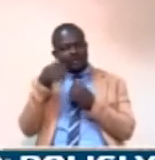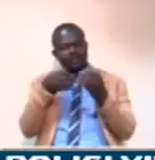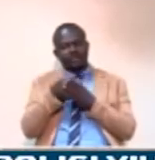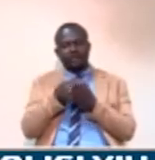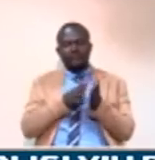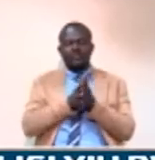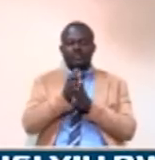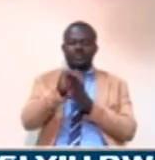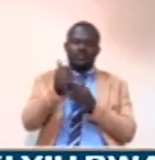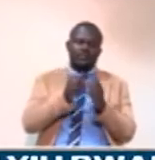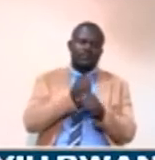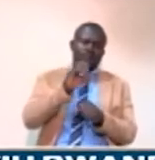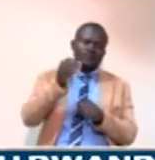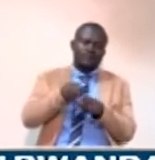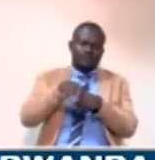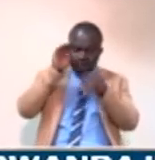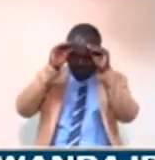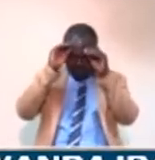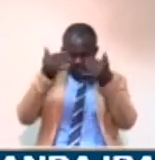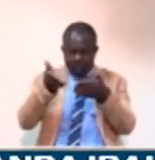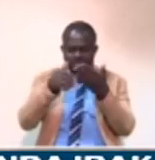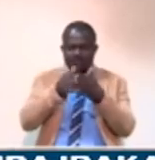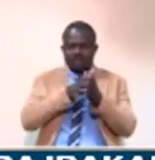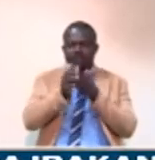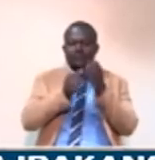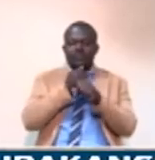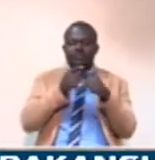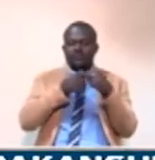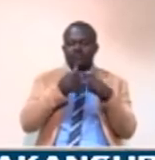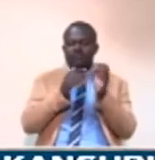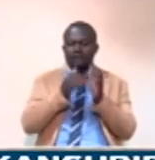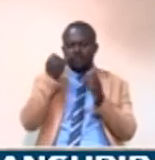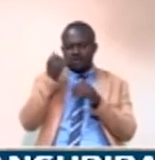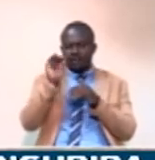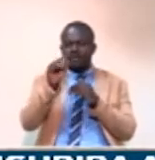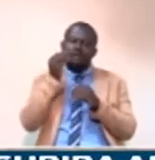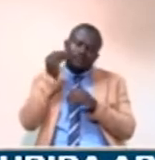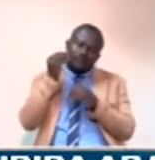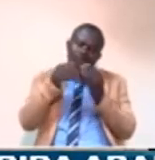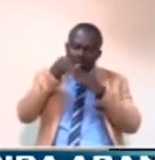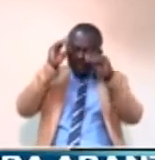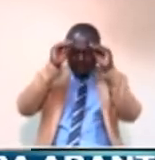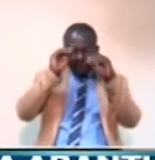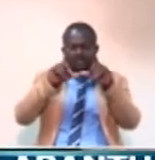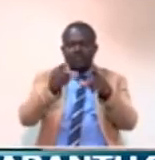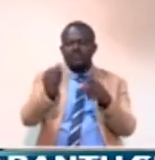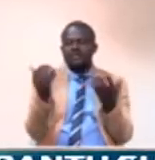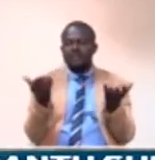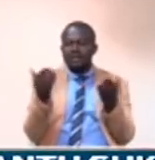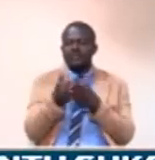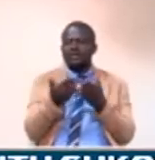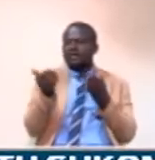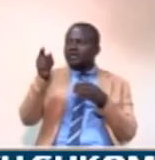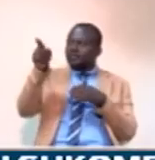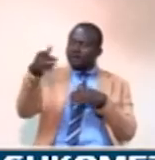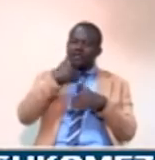bitwaye indi myaka itatu nk'iyo twize aha ngaha. Urumva byaba bidutwaye imyaka itaratu, kandi niyo mu rugo batubaje ati ko mwize diplome zanyu zirihe, umwana wa kanaka